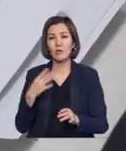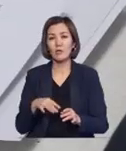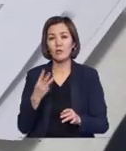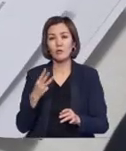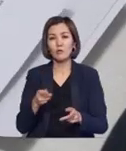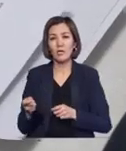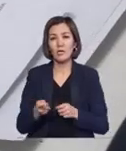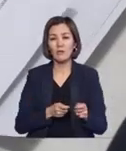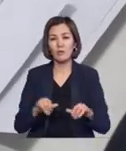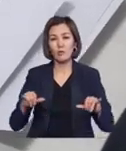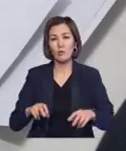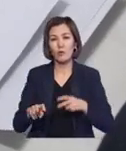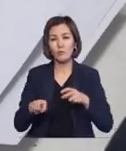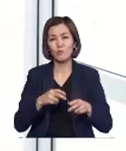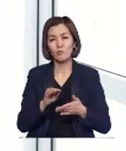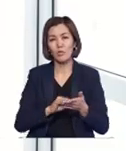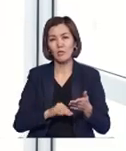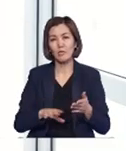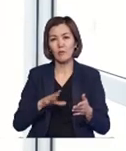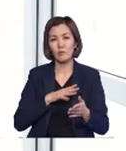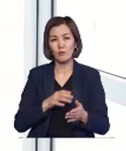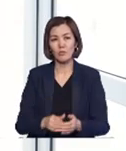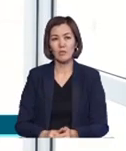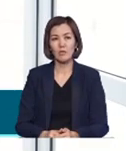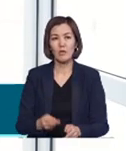құқық бұзушылық туралы хаттама толтырылған. Осы